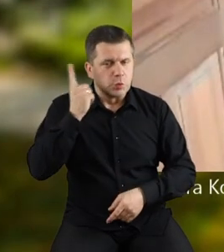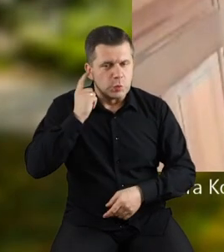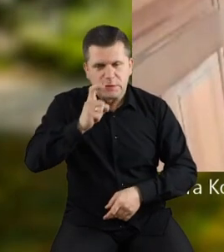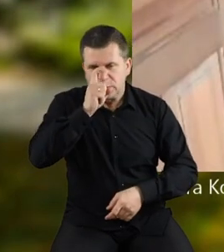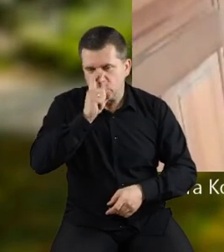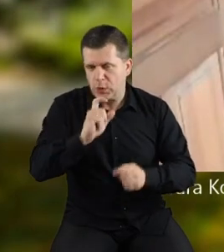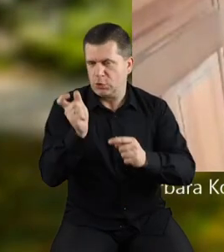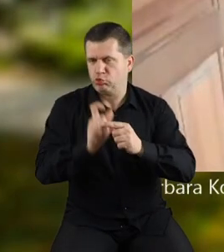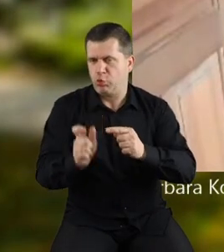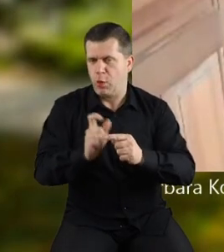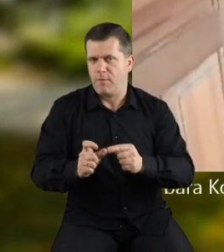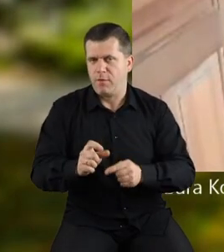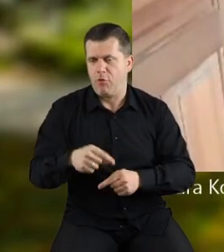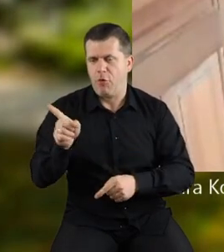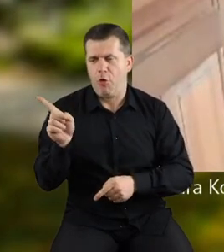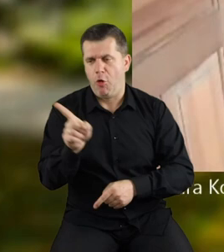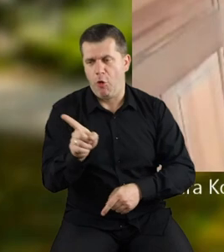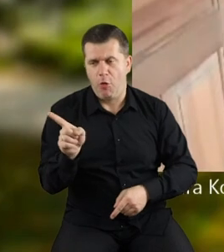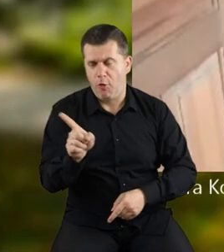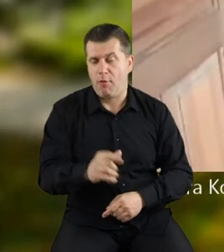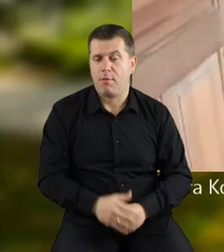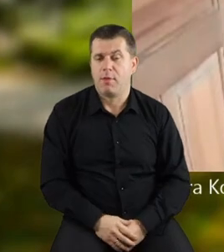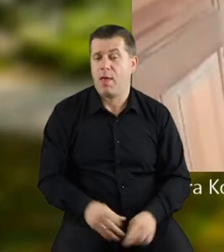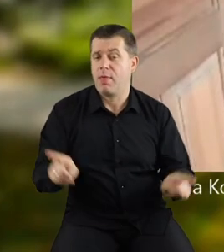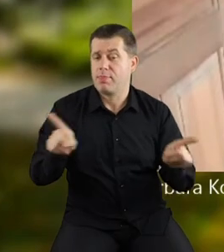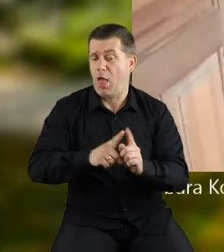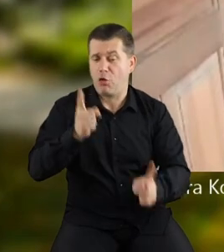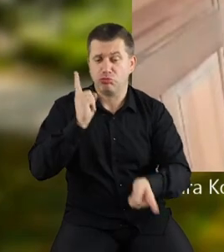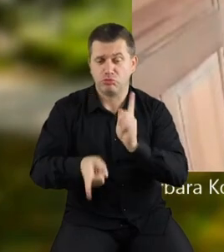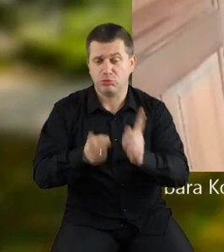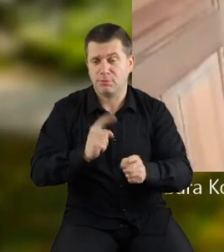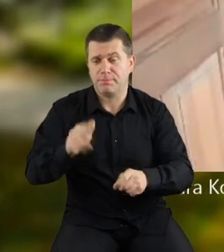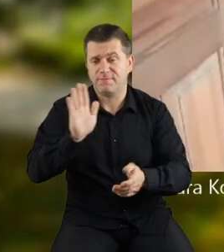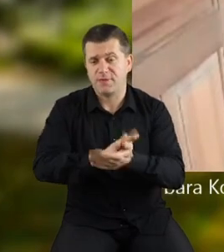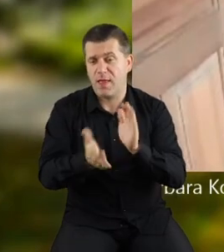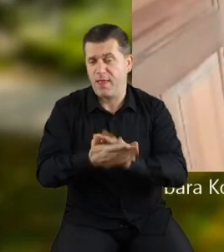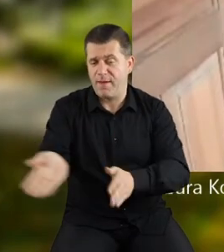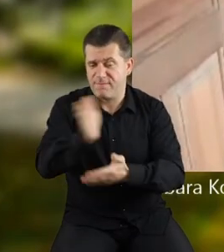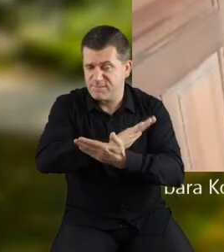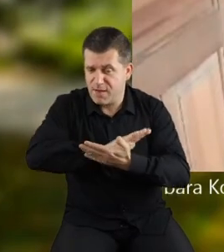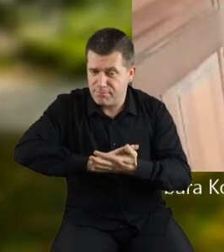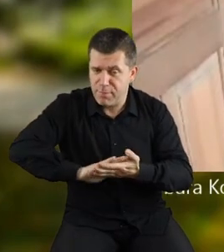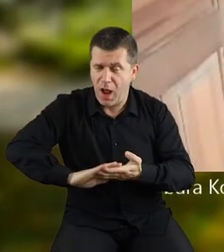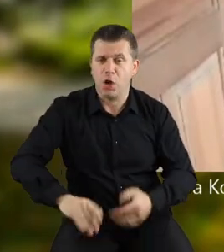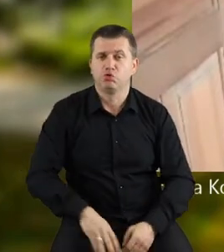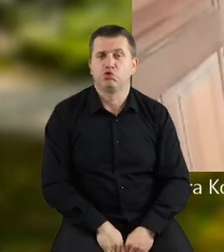najczęściej usłyszą złe słowa właśnie one, ale też najszybciej wybaczą,